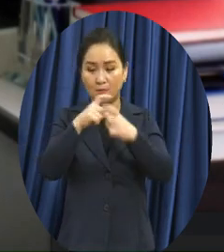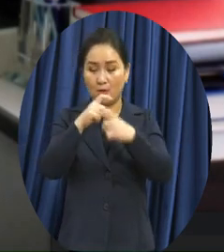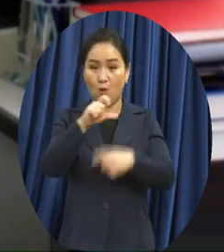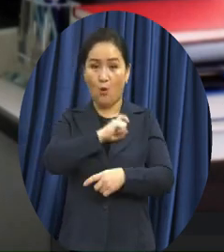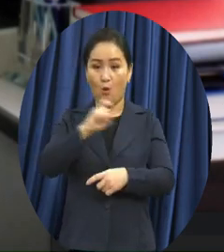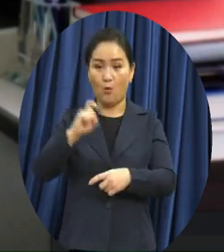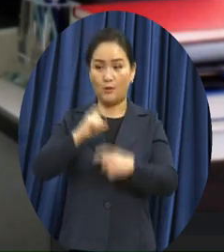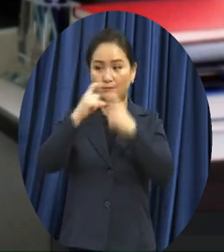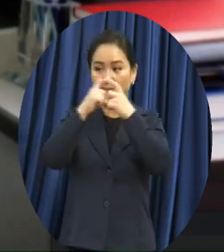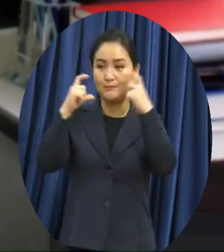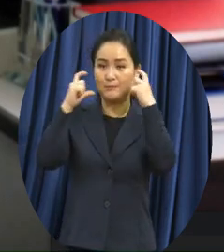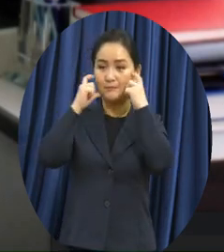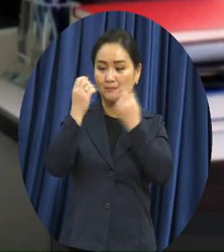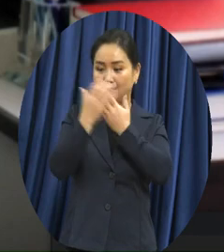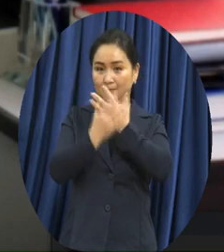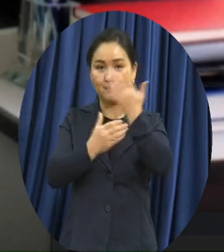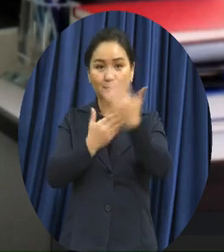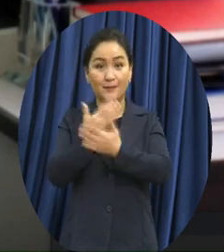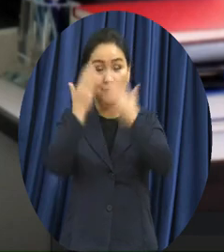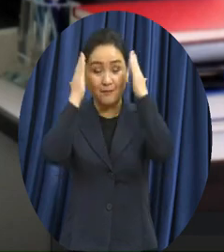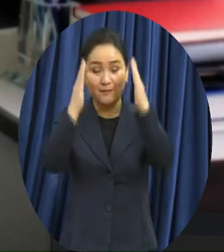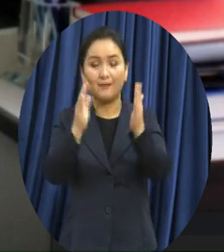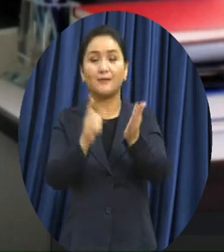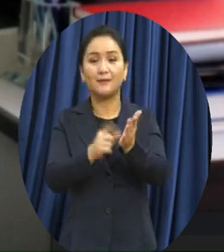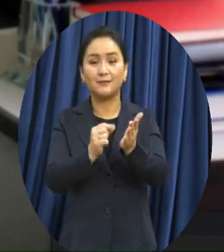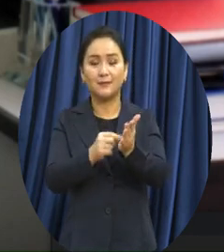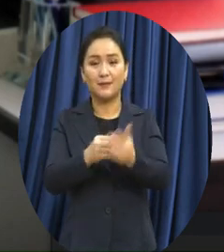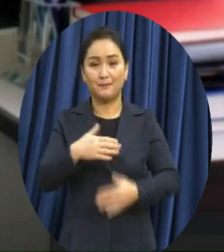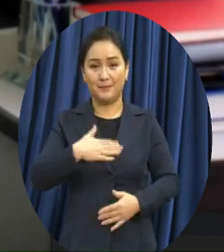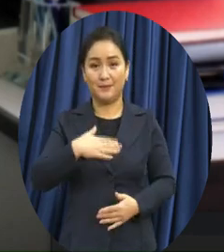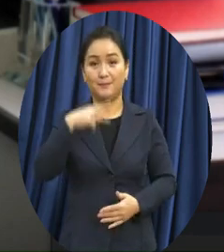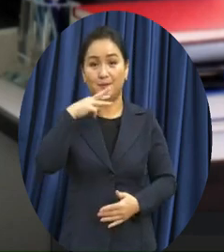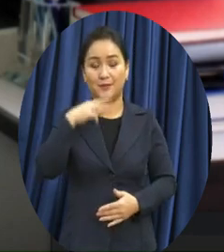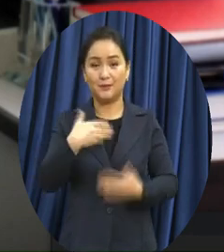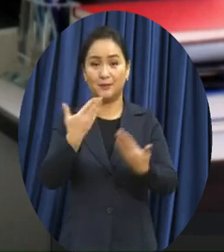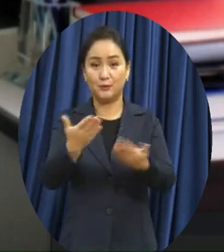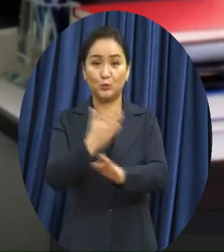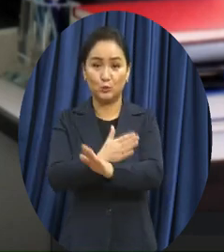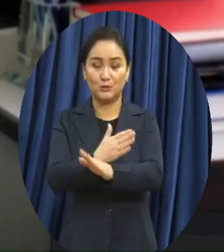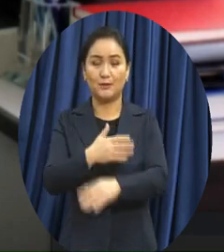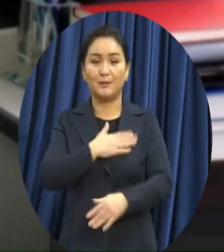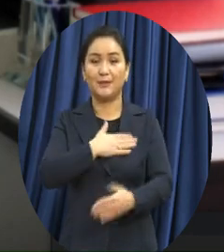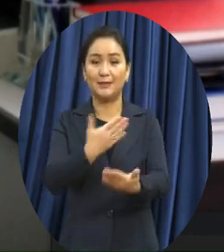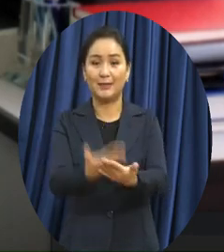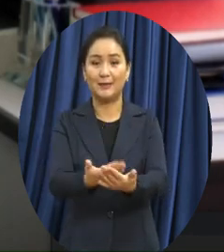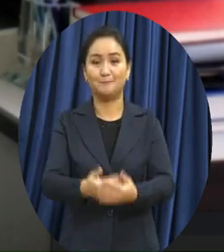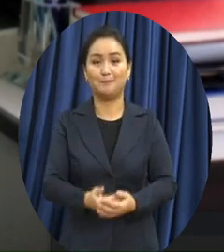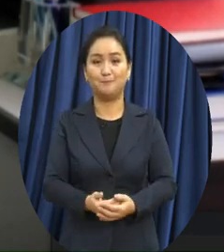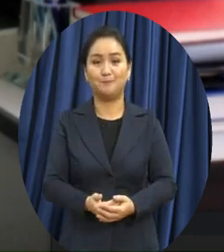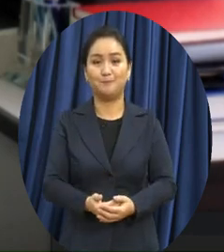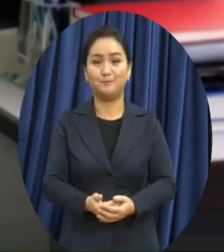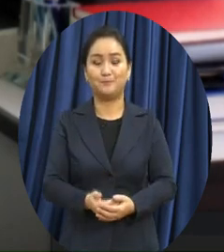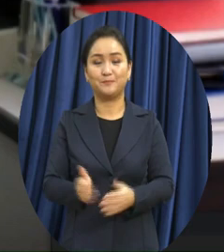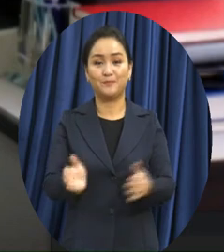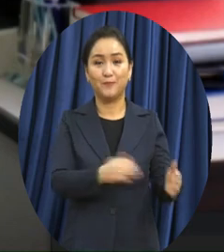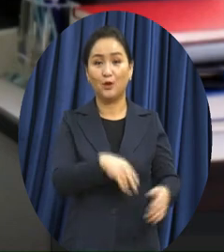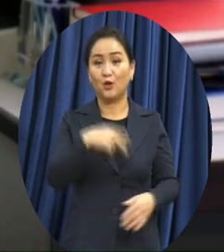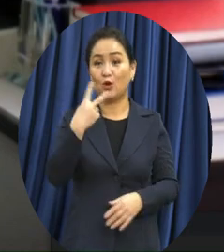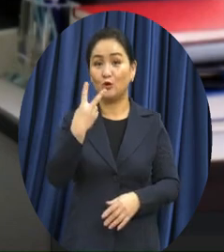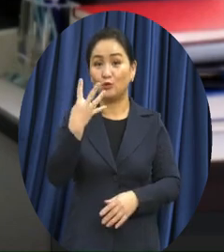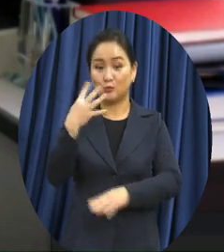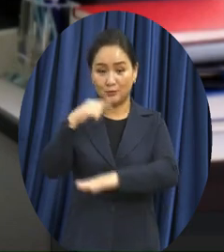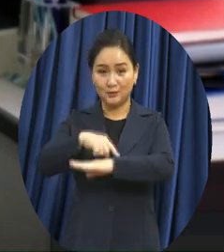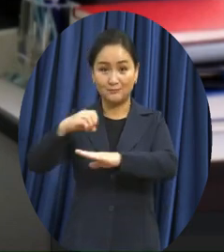биелэлтэй явахыг та бүхэнд анхааруулж байна. За, миний мэдээлэл дуслаа. Баярлалаа. За, ингээ 24